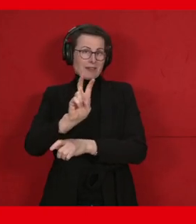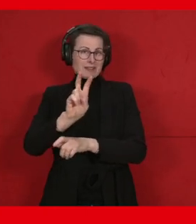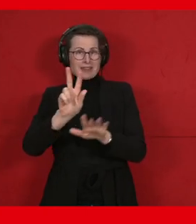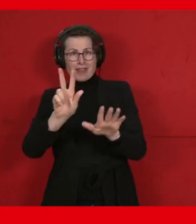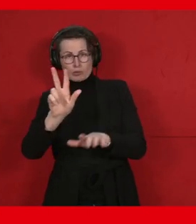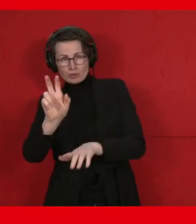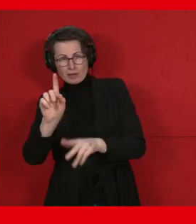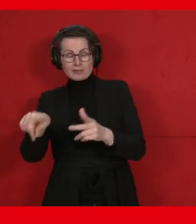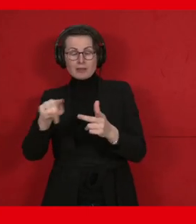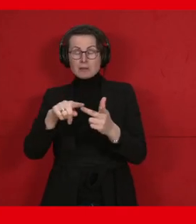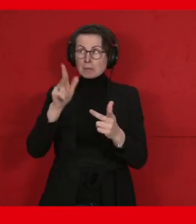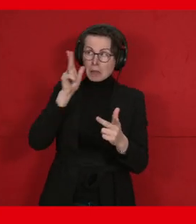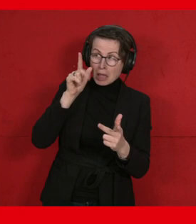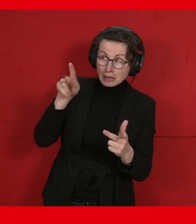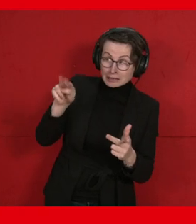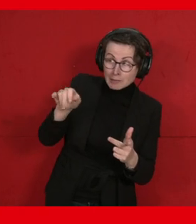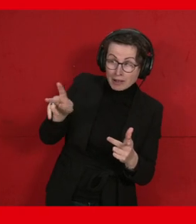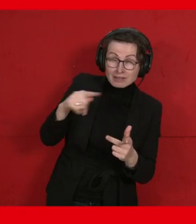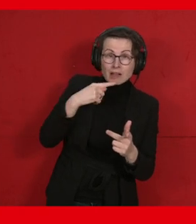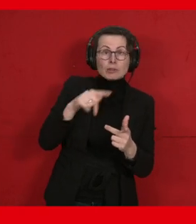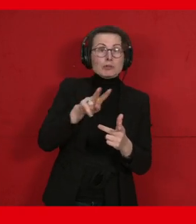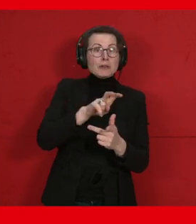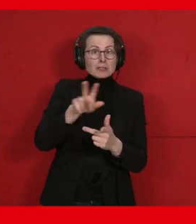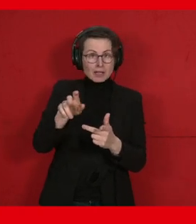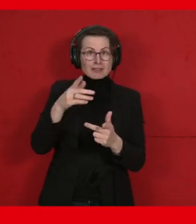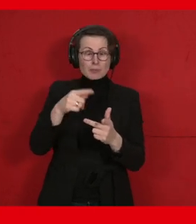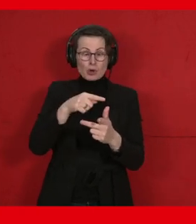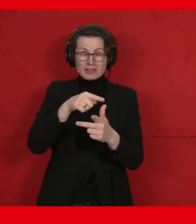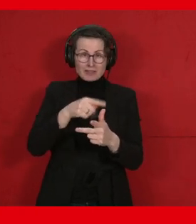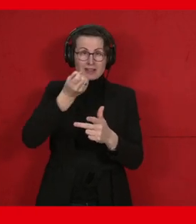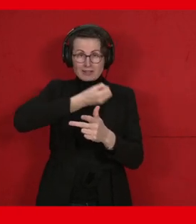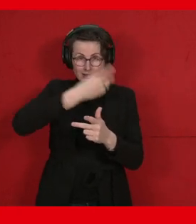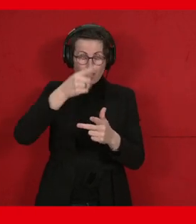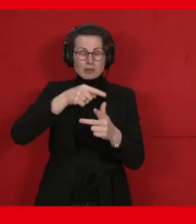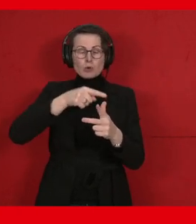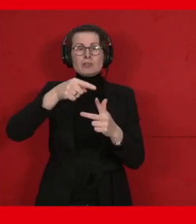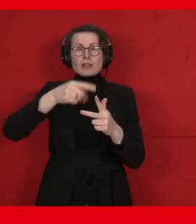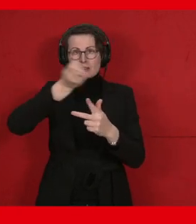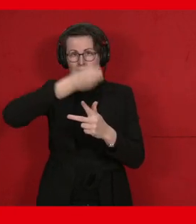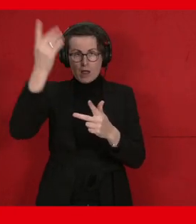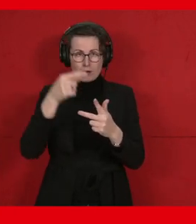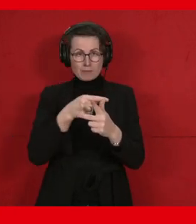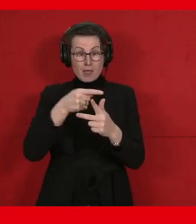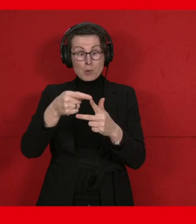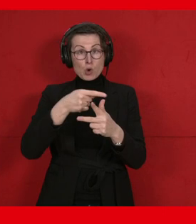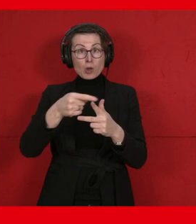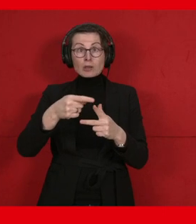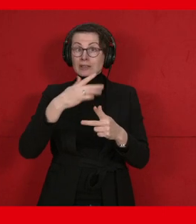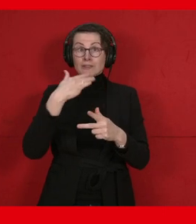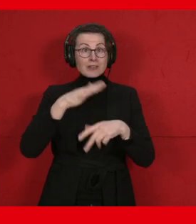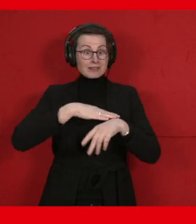Niebert folgt, kommt er 2030. Das bedeutet, dass wir nicht viel Zeit haben,